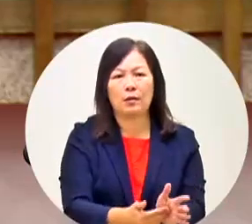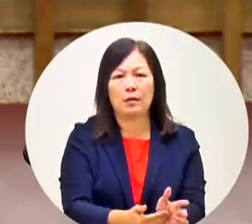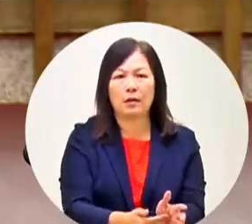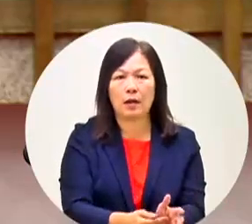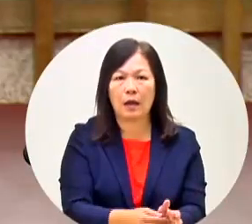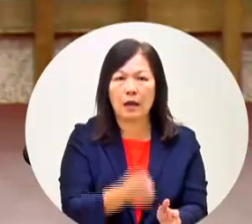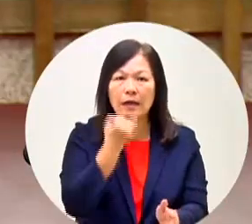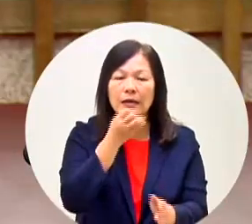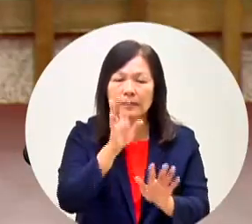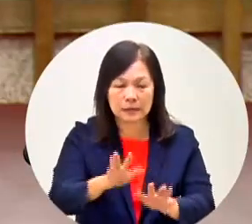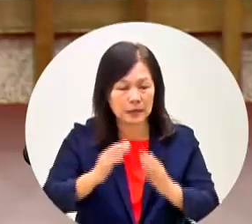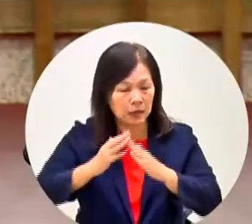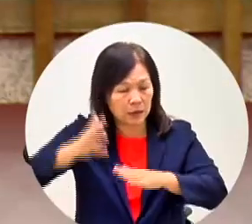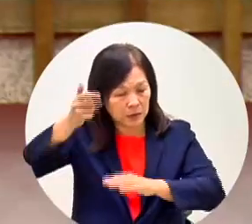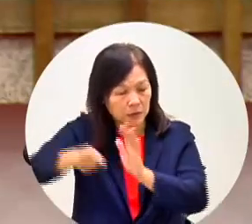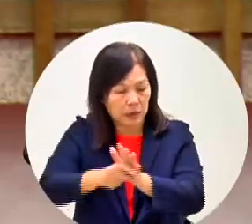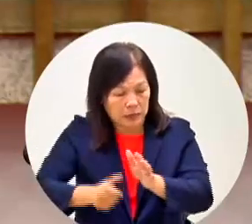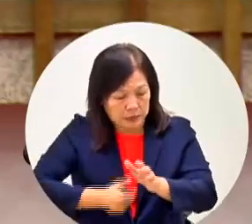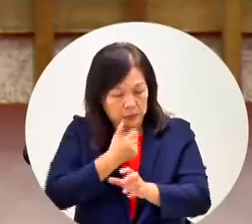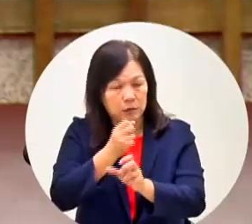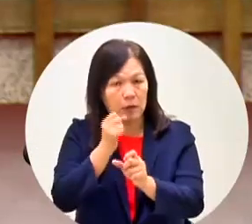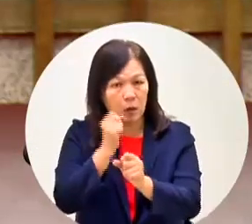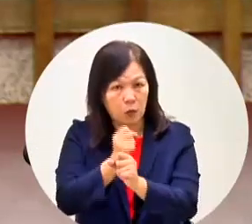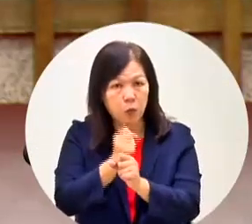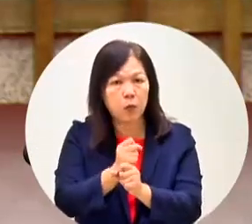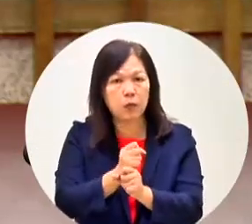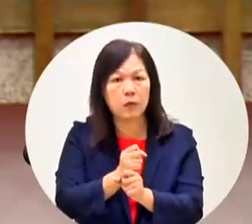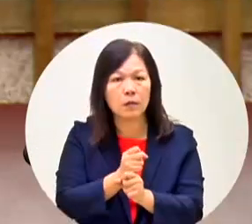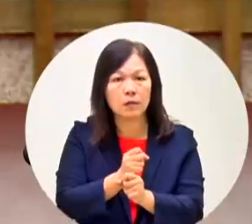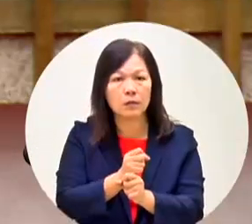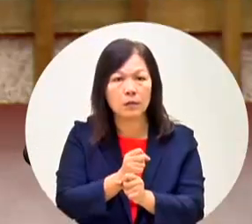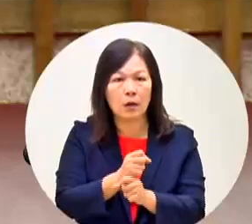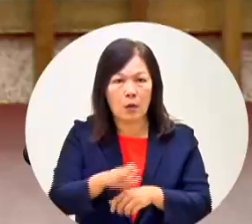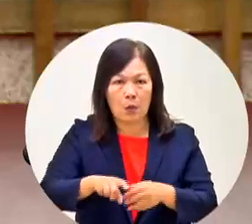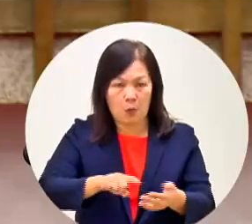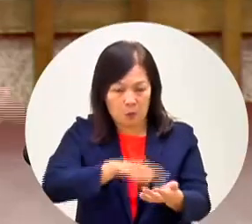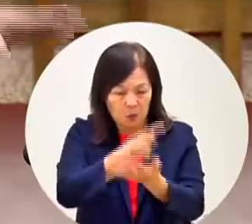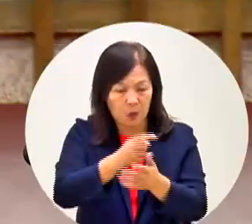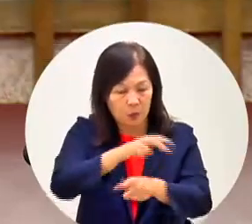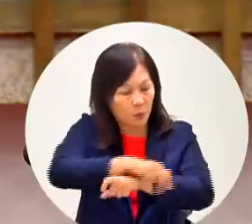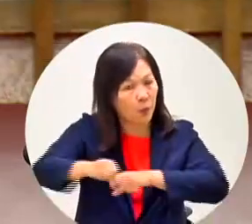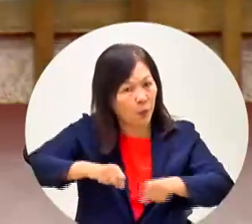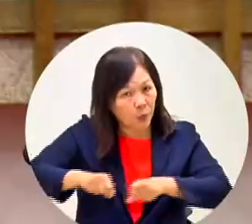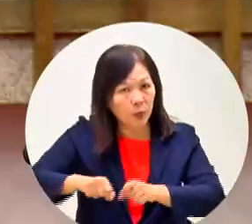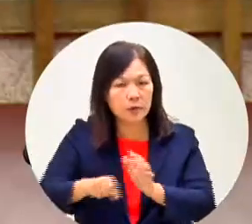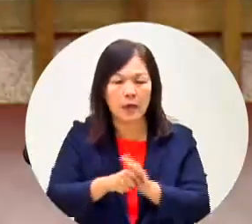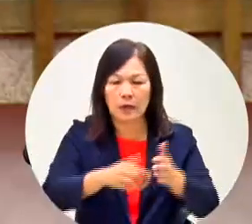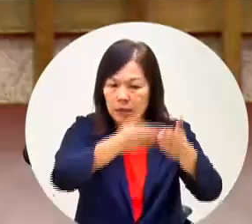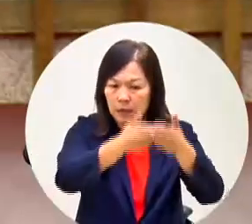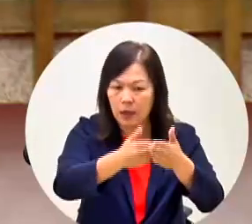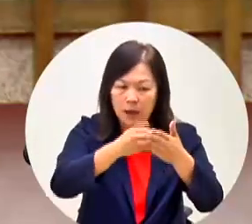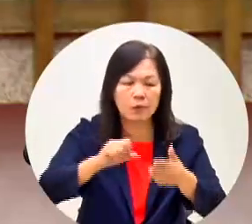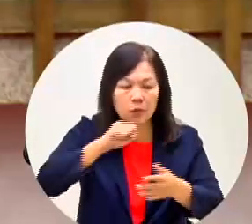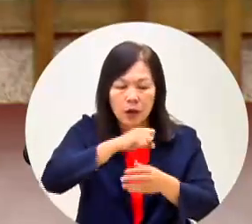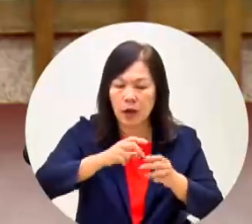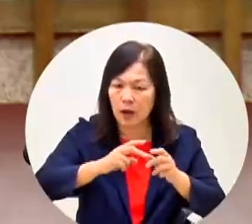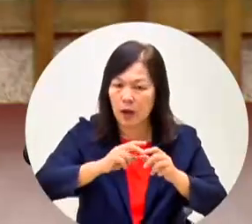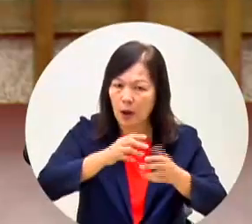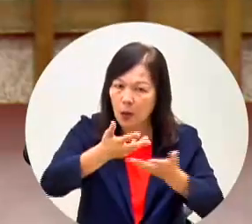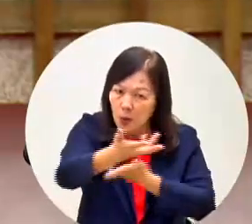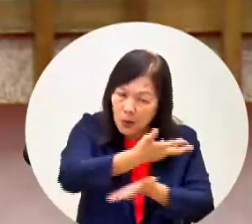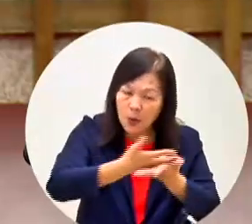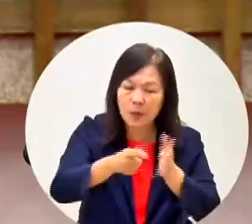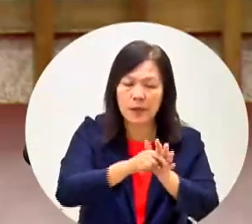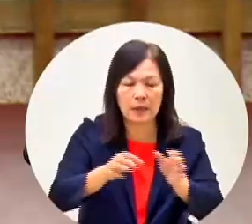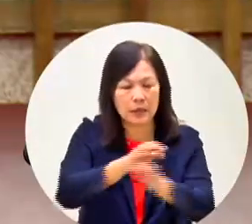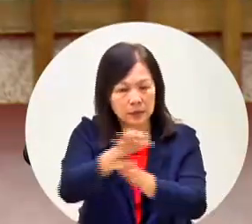的一个整体的一个规划，在两岸和平的架构之下，两岸经济的发展之下，才能够